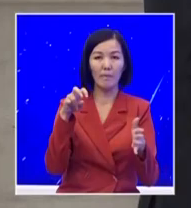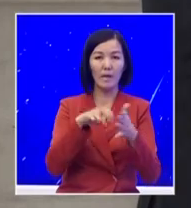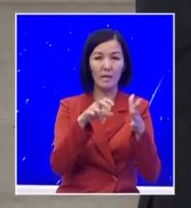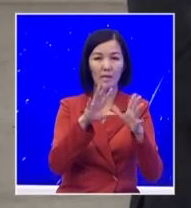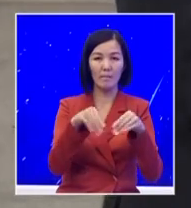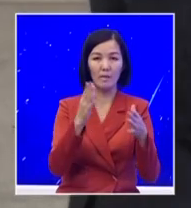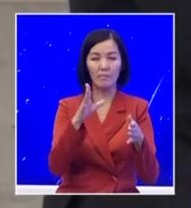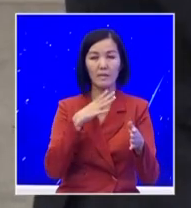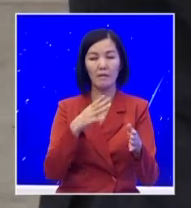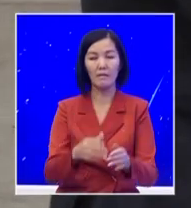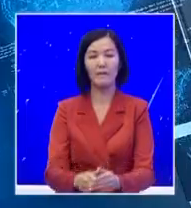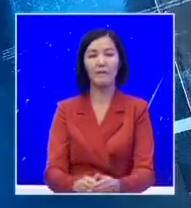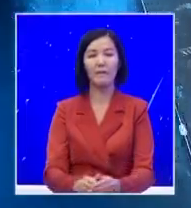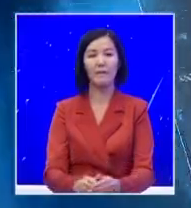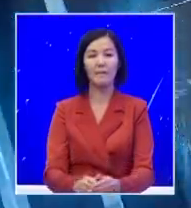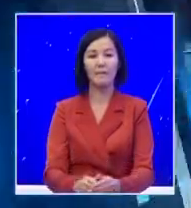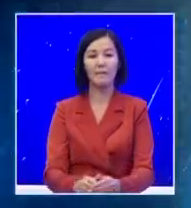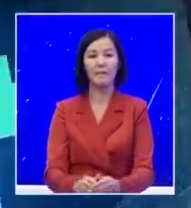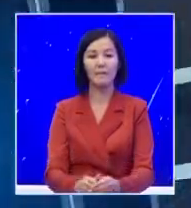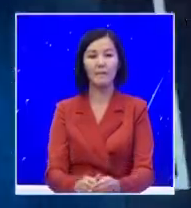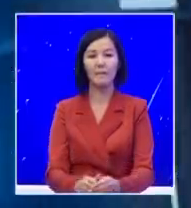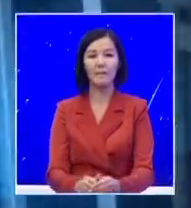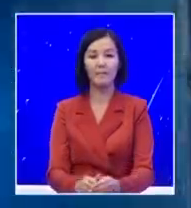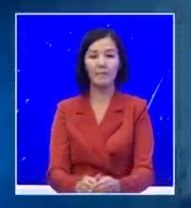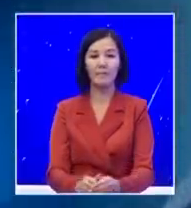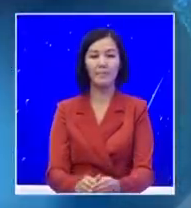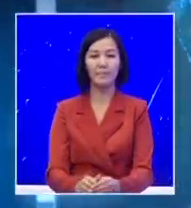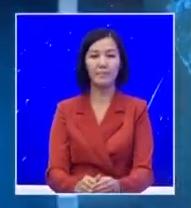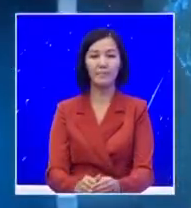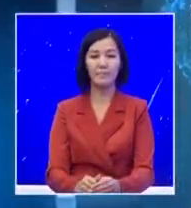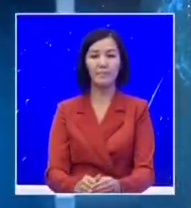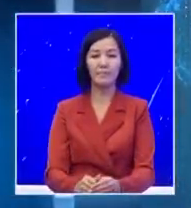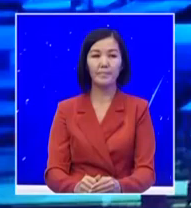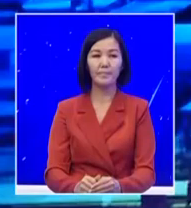хаттары табысталды. Жарқын Нұрланұлы, Абылай Құттықбай, Жетісу телеарнасы.